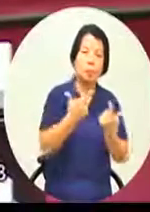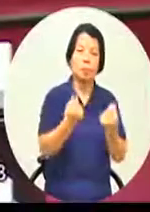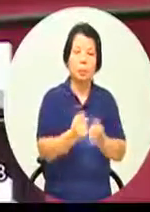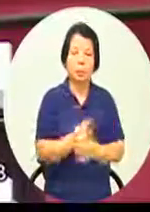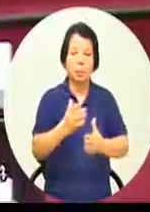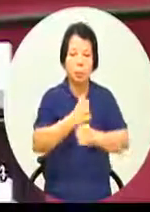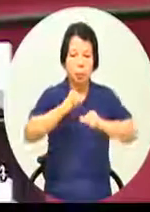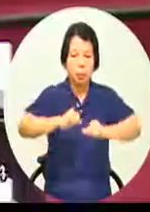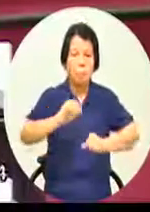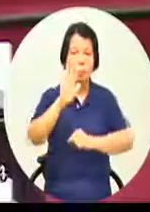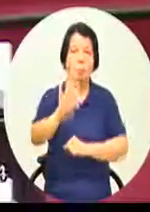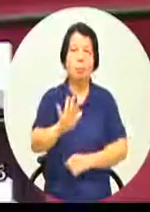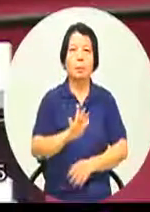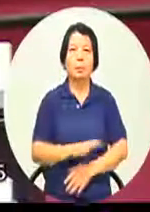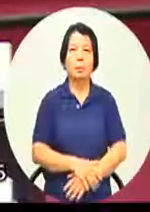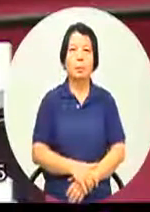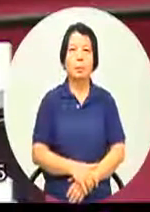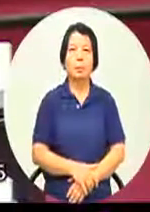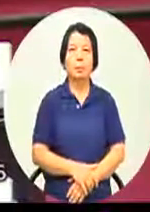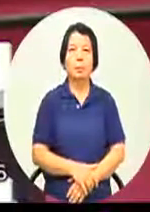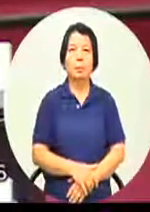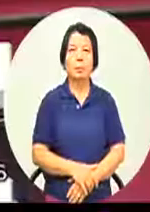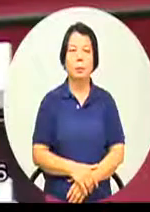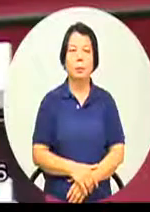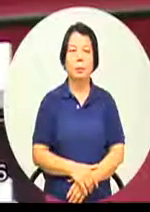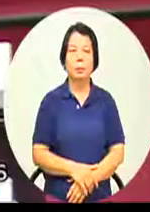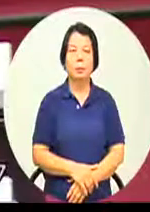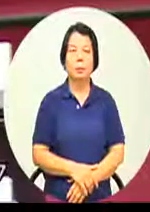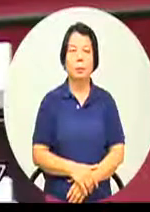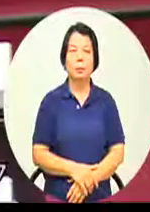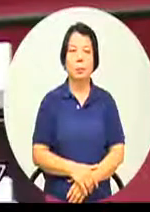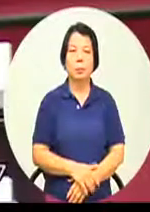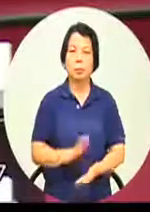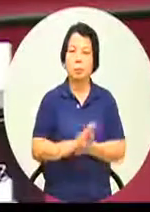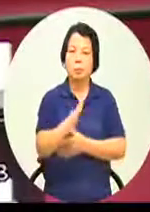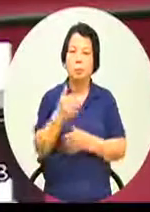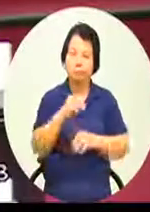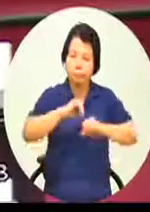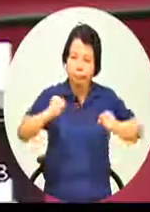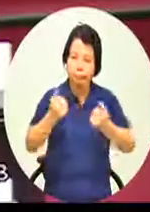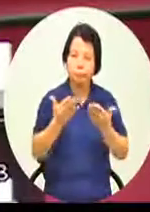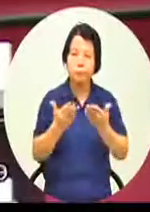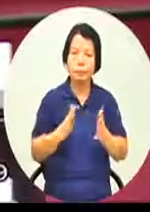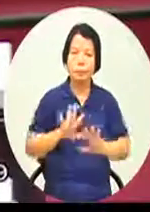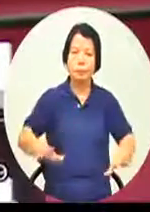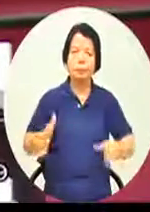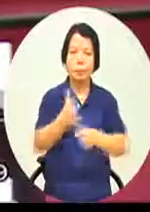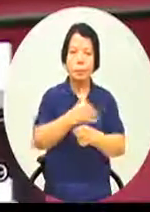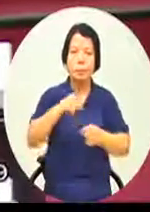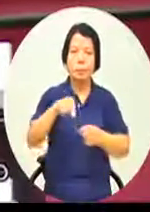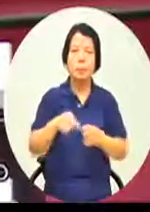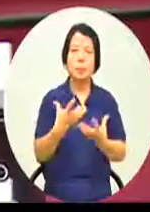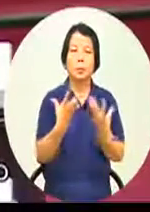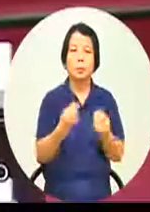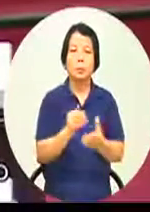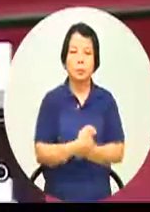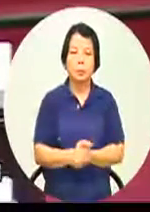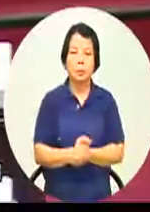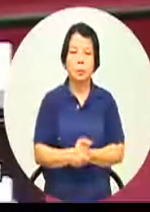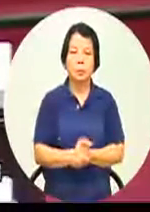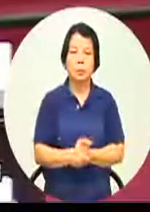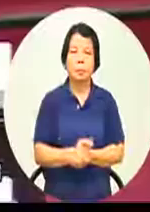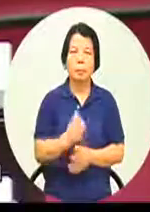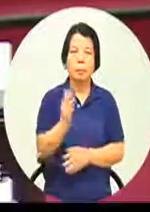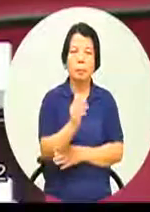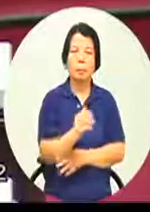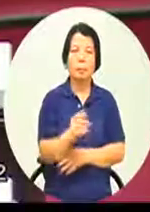命那我到后来才了解，原来我们全台湾竟然没有一个合法的